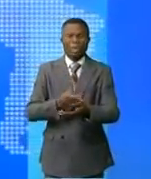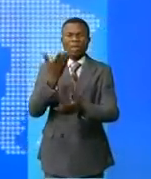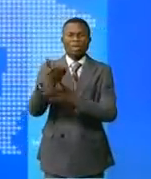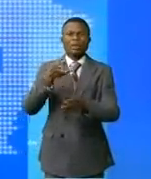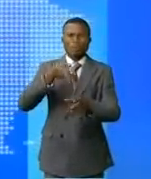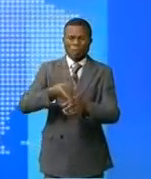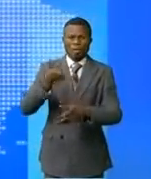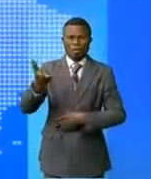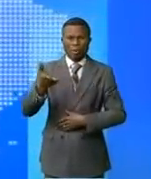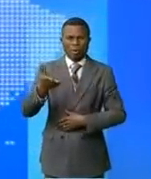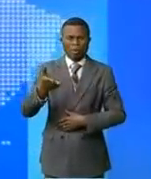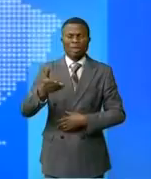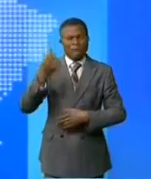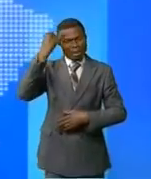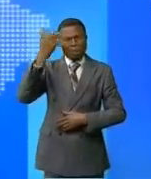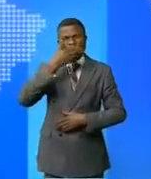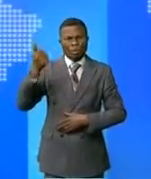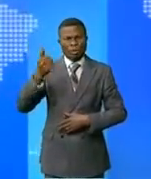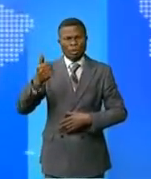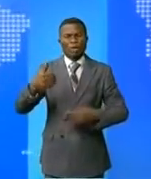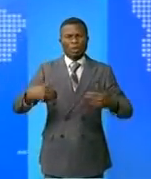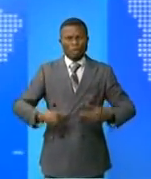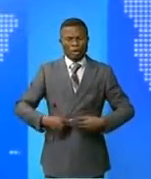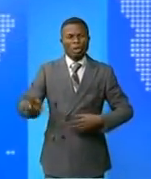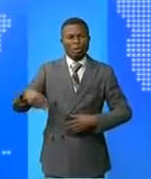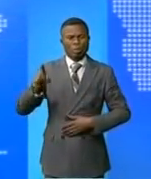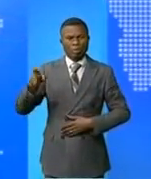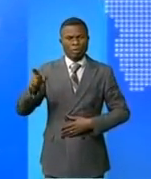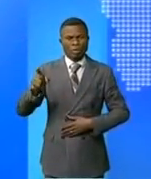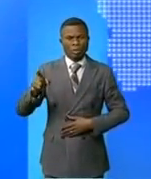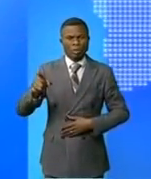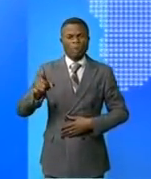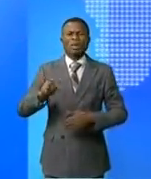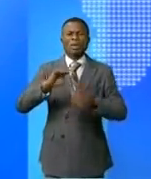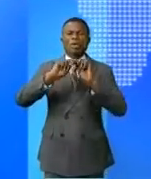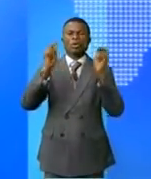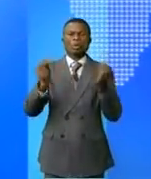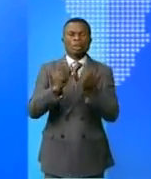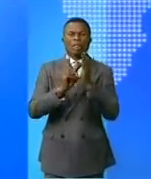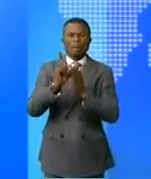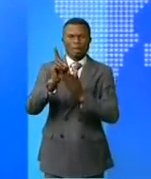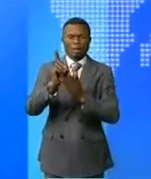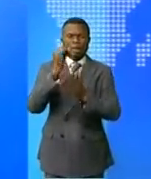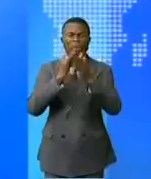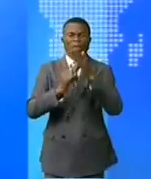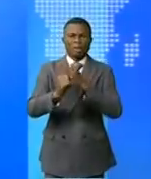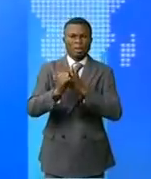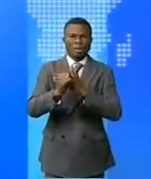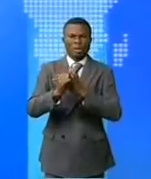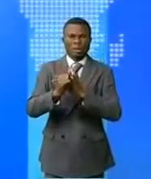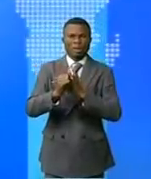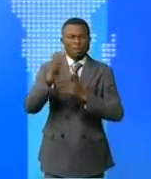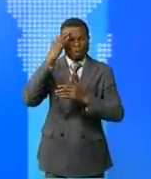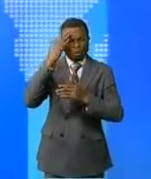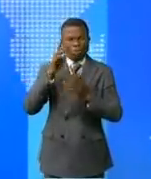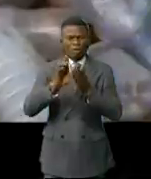ce grâce à l'ingéniosité des jeunes de la dite province regroupés au sein de l'Agence du développement intégral. C'est une découverte de Mireille